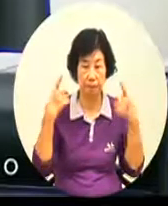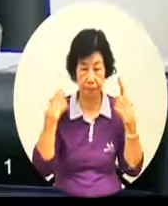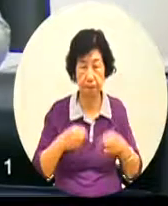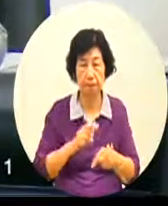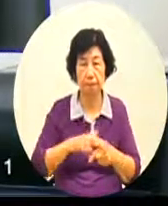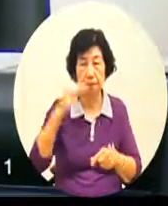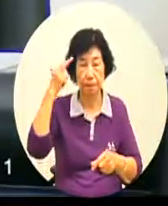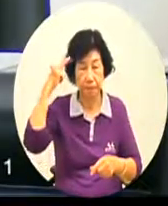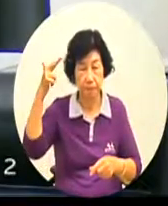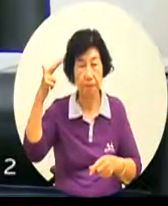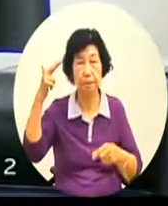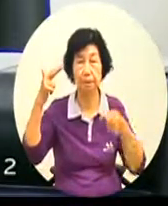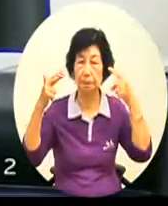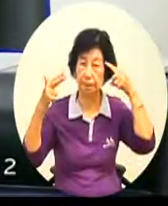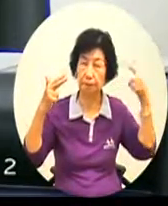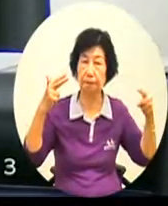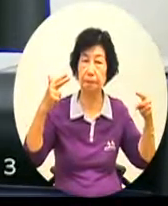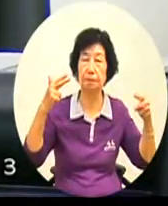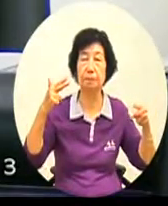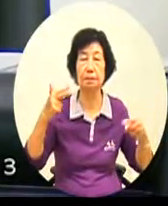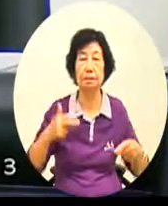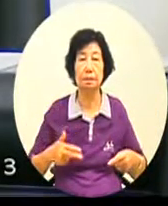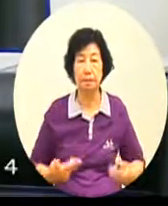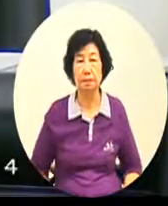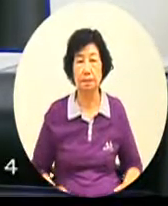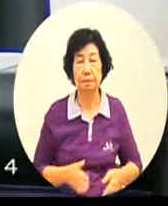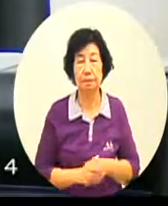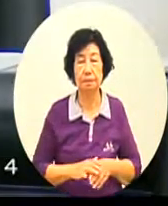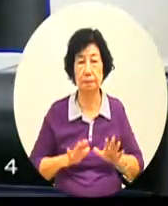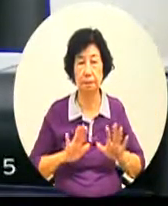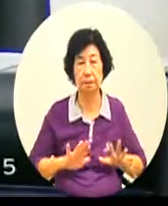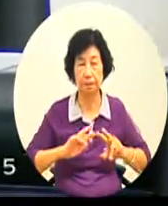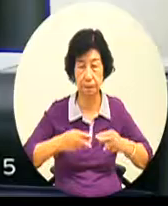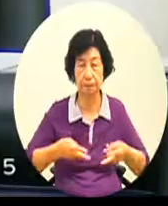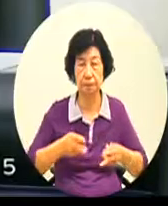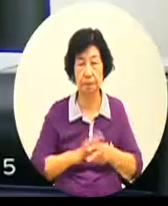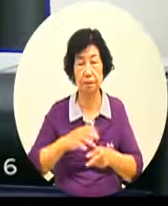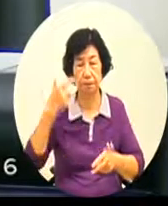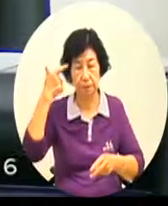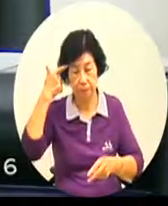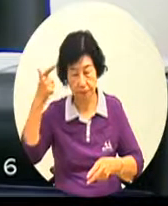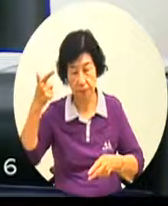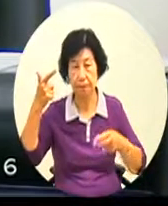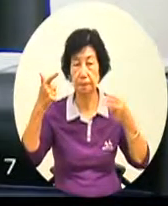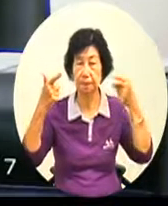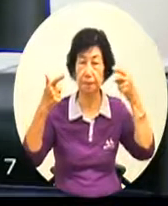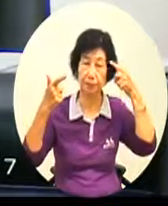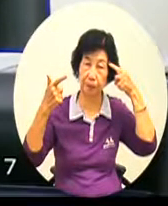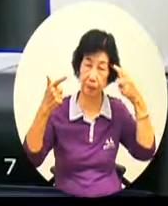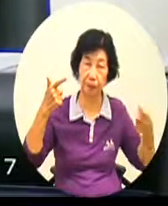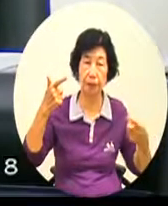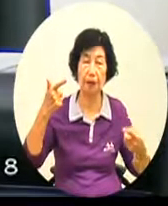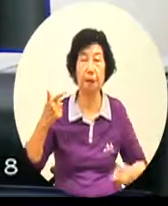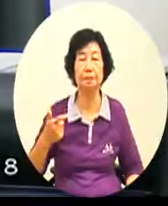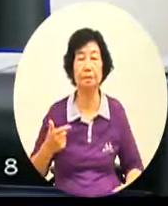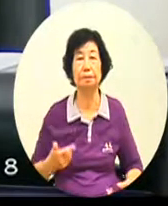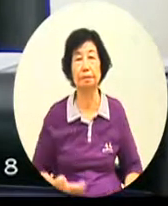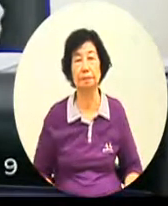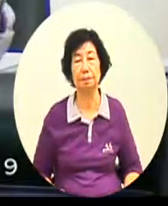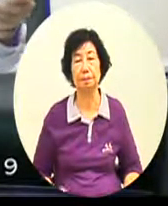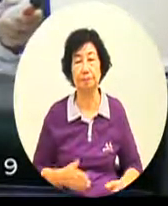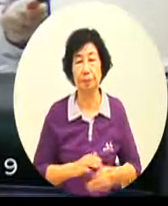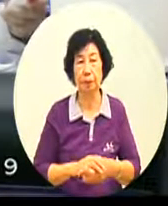那后来是改成说6天休一天因为如果7天休一天的话他可能排